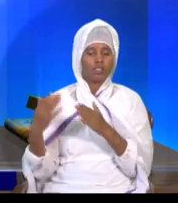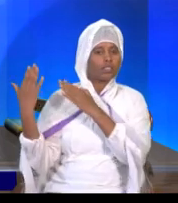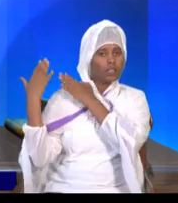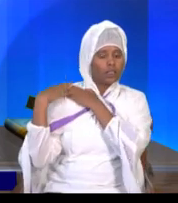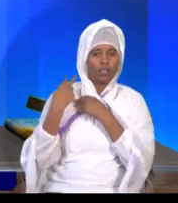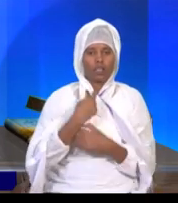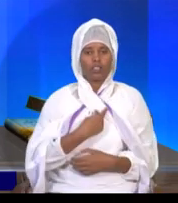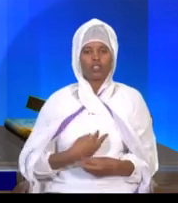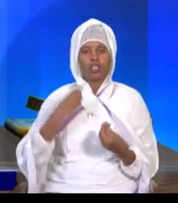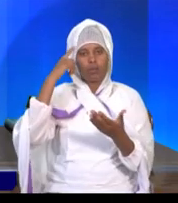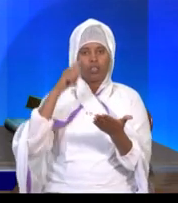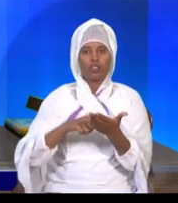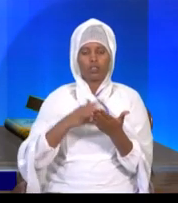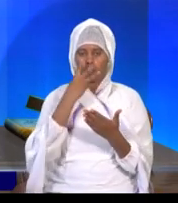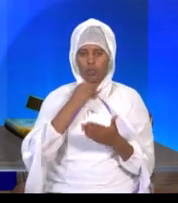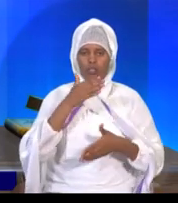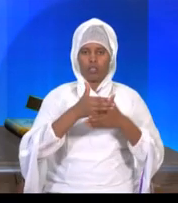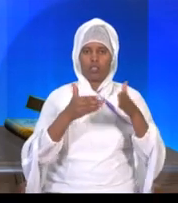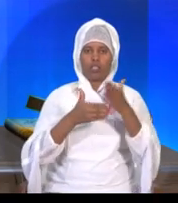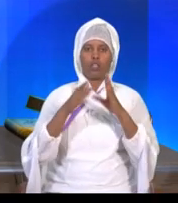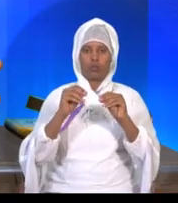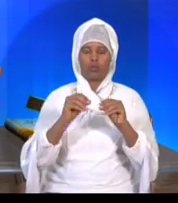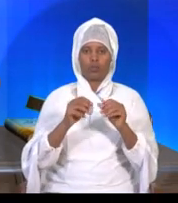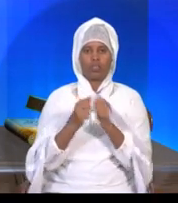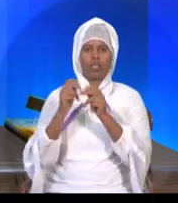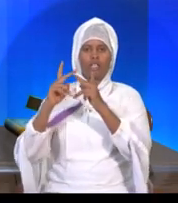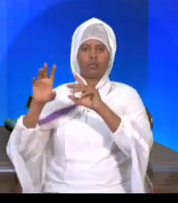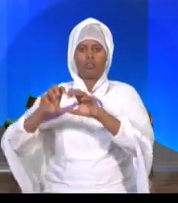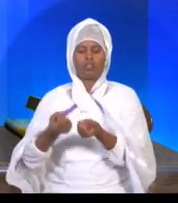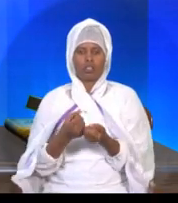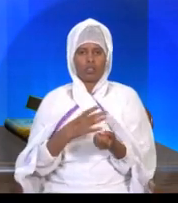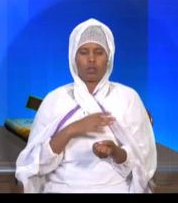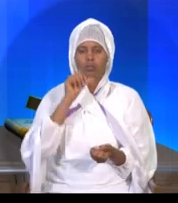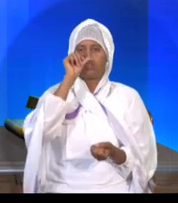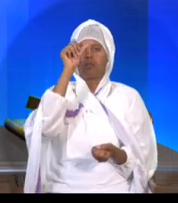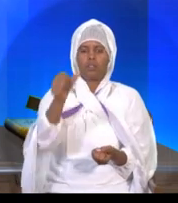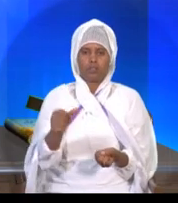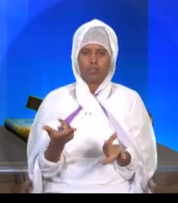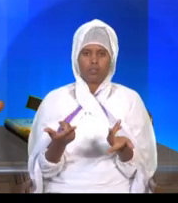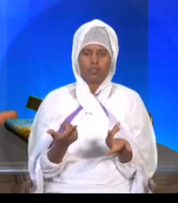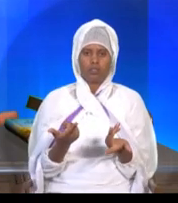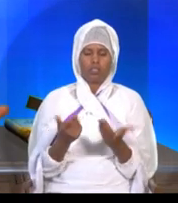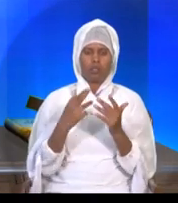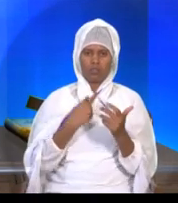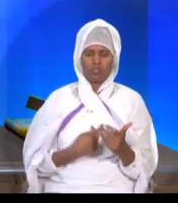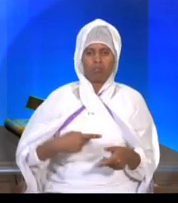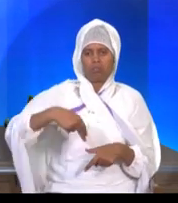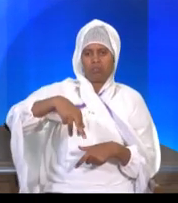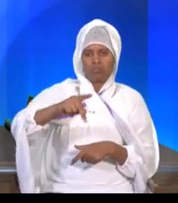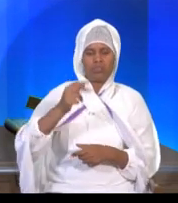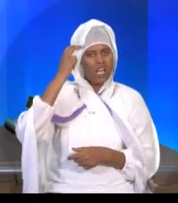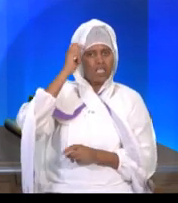سلازي سلطانة كنت نكنها نستوها بنا نمفراسكم تتقمر لهم بتعبيد تأكل لحركي كتكانا